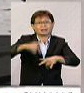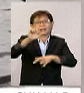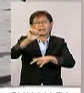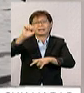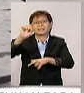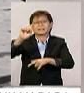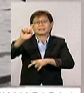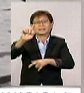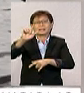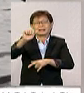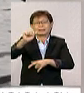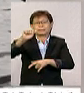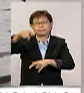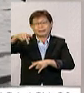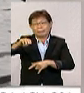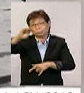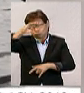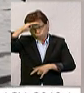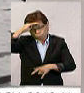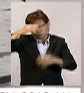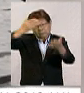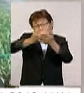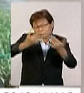Awam Malaysia, APM Johor, setakat